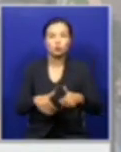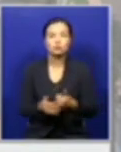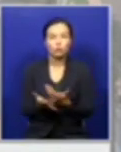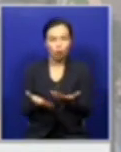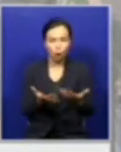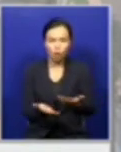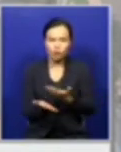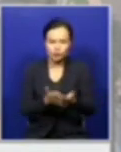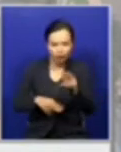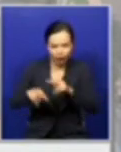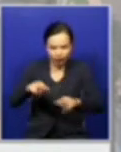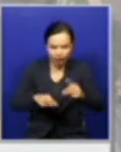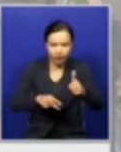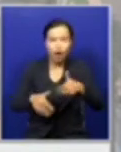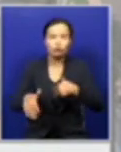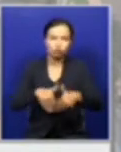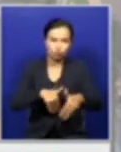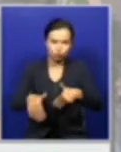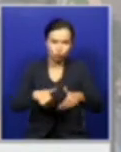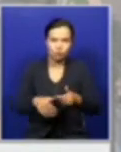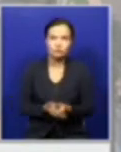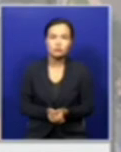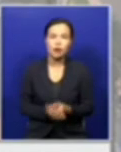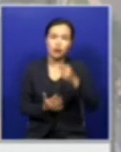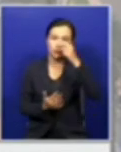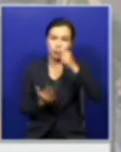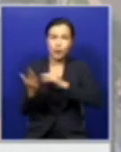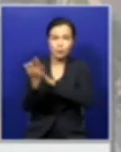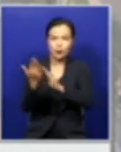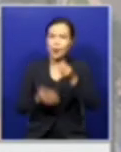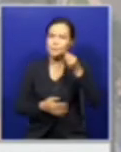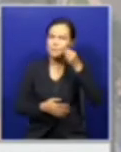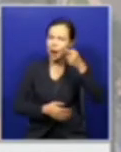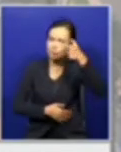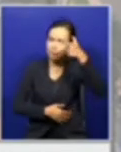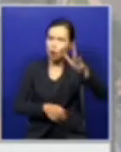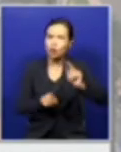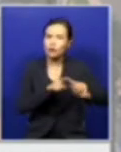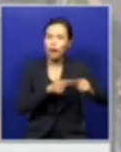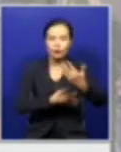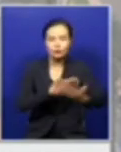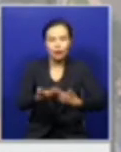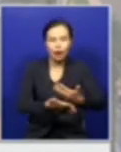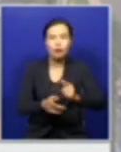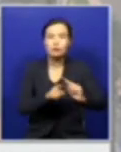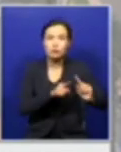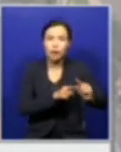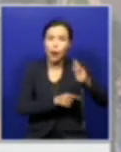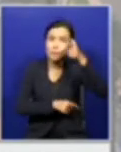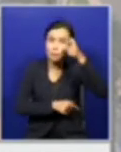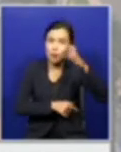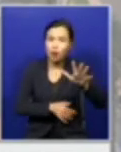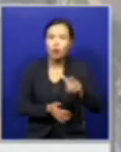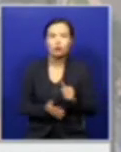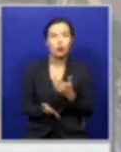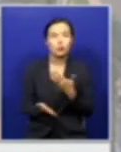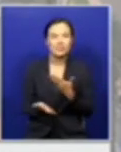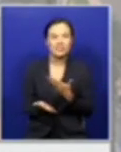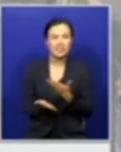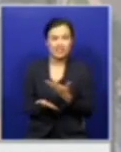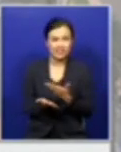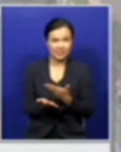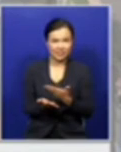ซื้อหาได้ในชุมชนในบ้านเราในบ้านนอกคอกนาในตลาดบ้านนอกไม่ใช่ซื้อจ